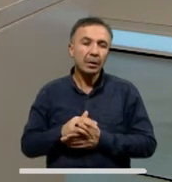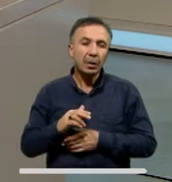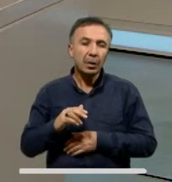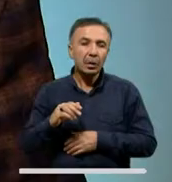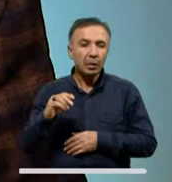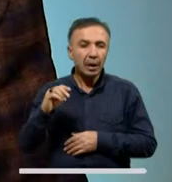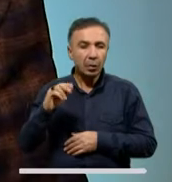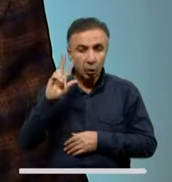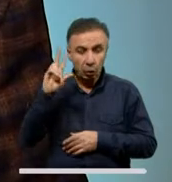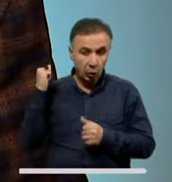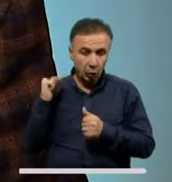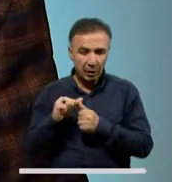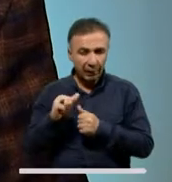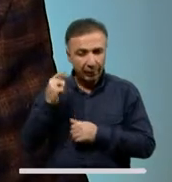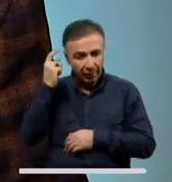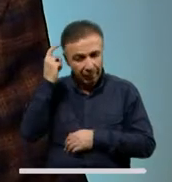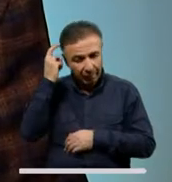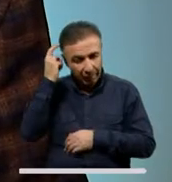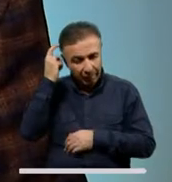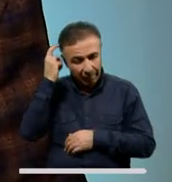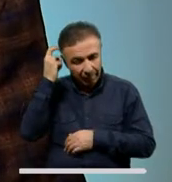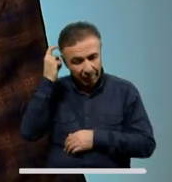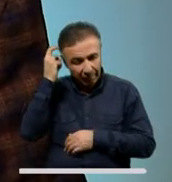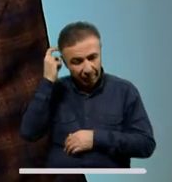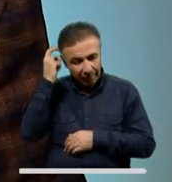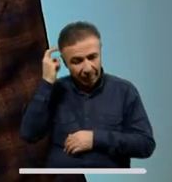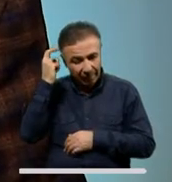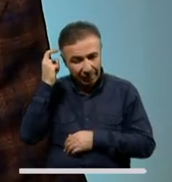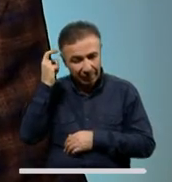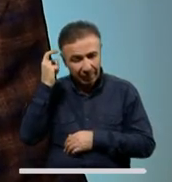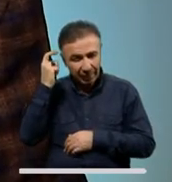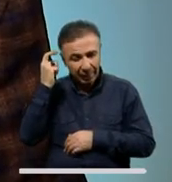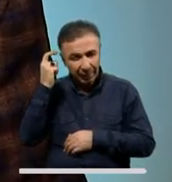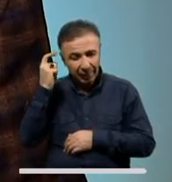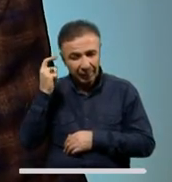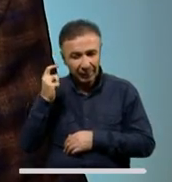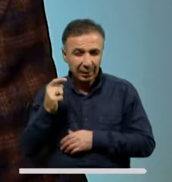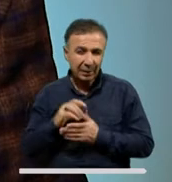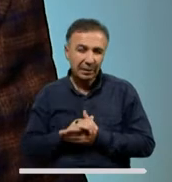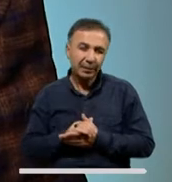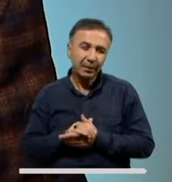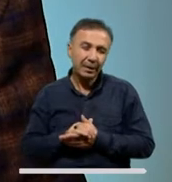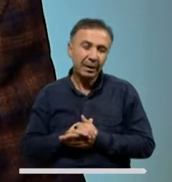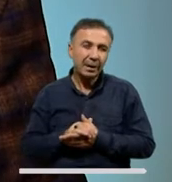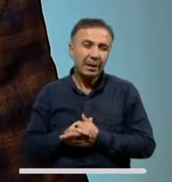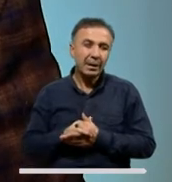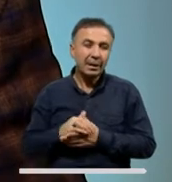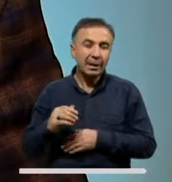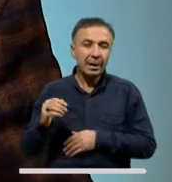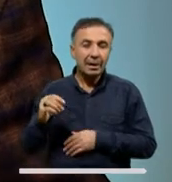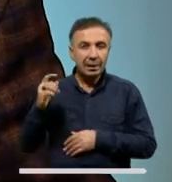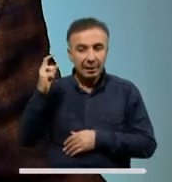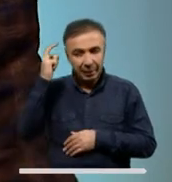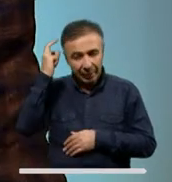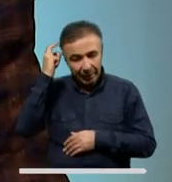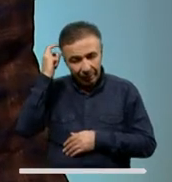peşe kaşarsanız bunu amele kesir kabul ediyor bazı alimler tek elle yapacağınız bir işi